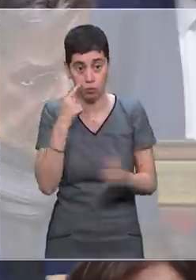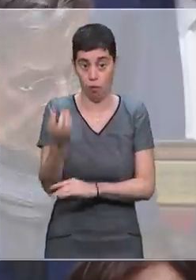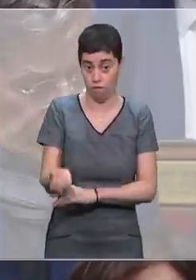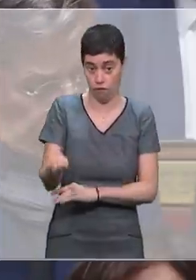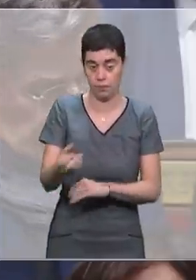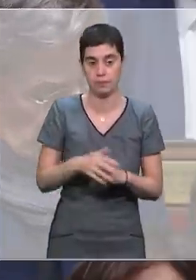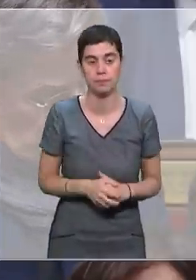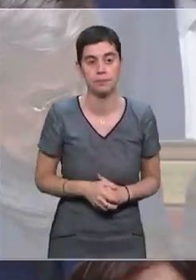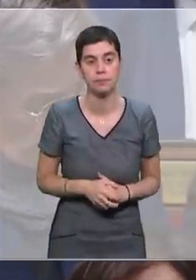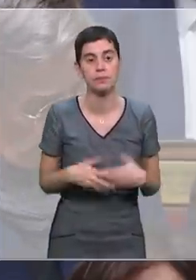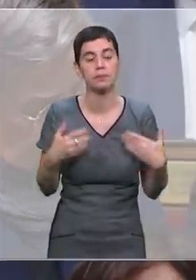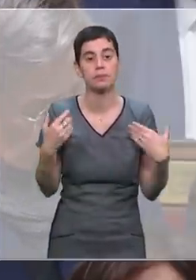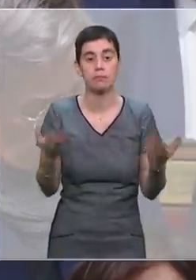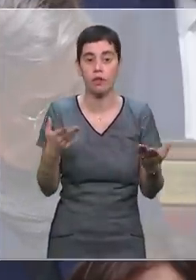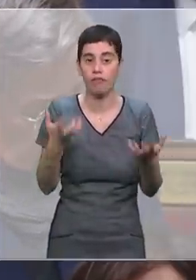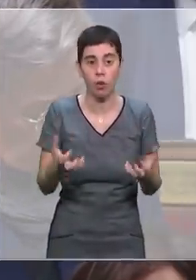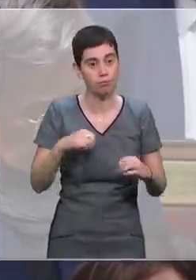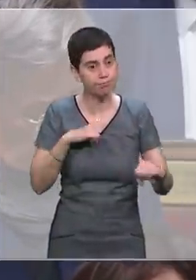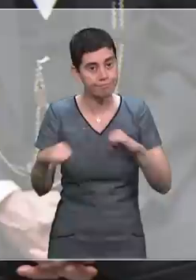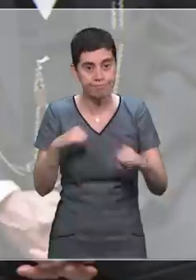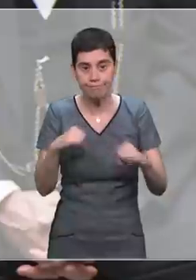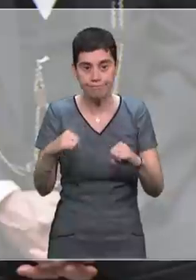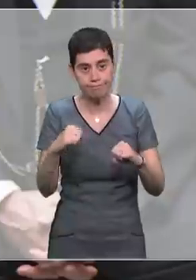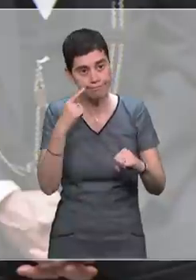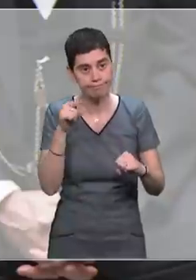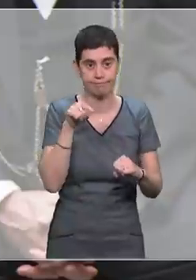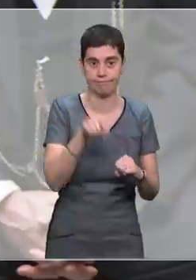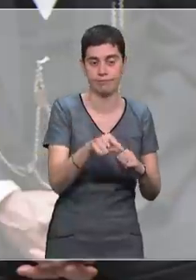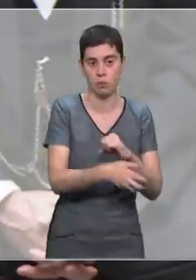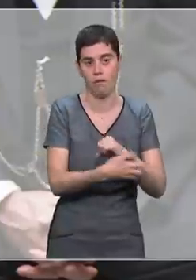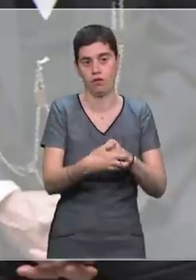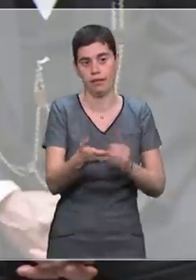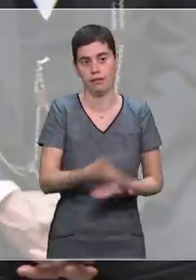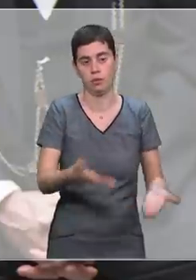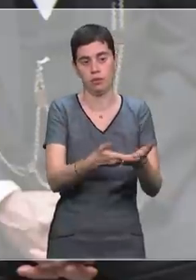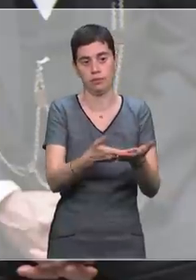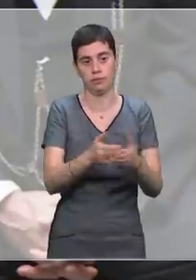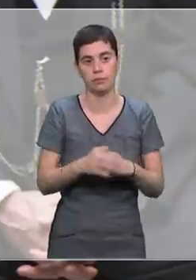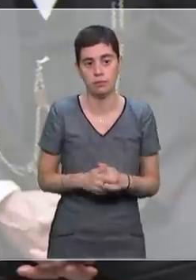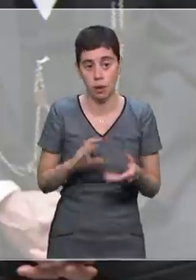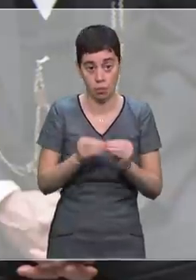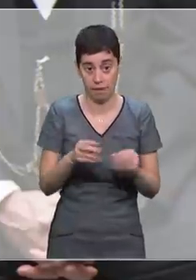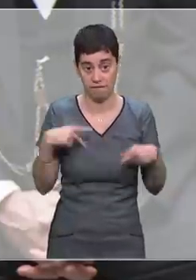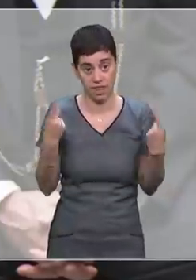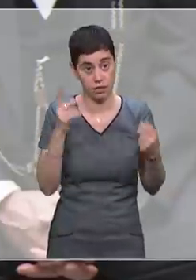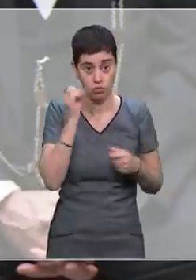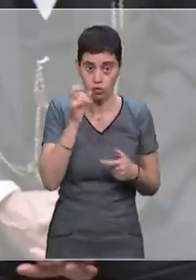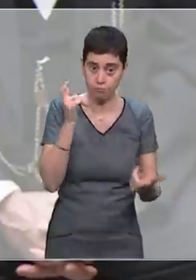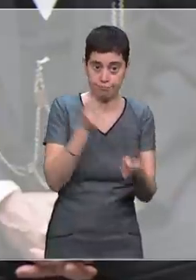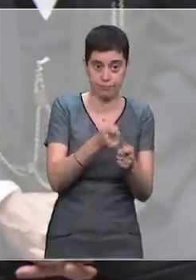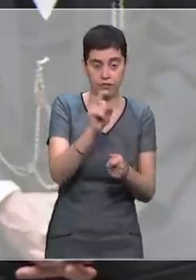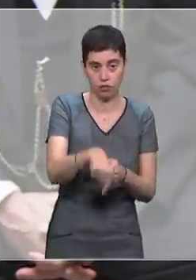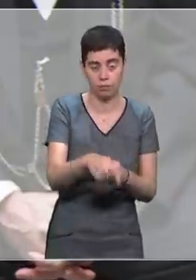enfants. Nous voulons agir directement sur la pauvreté en répondant aux problèmes quotidiens.